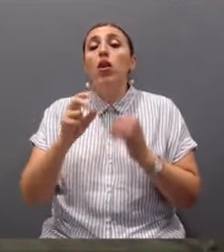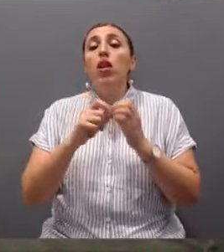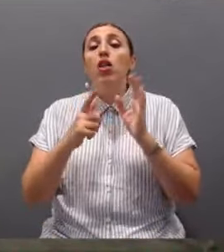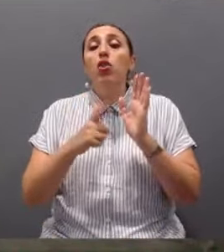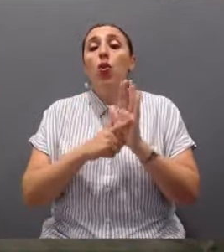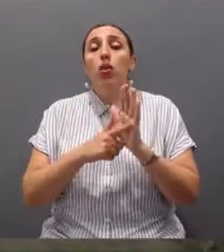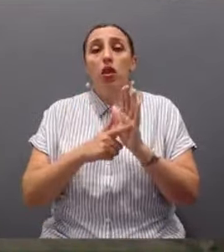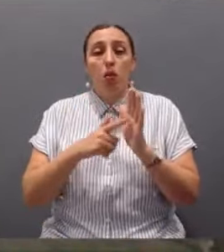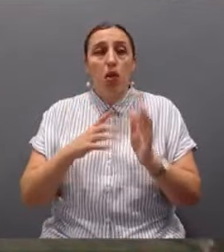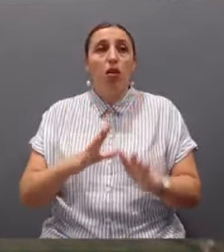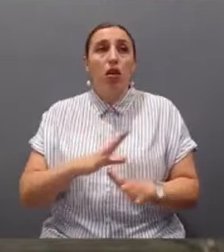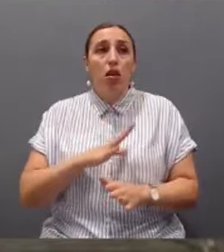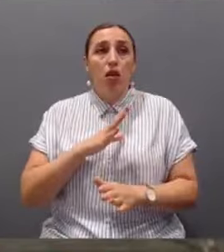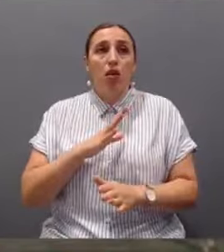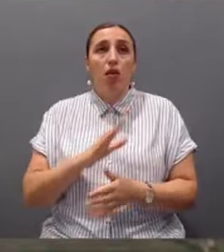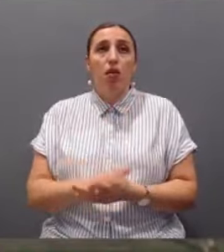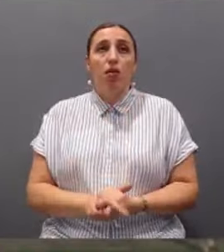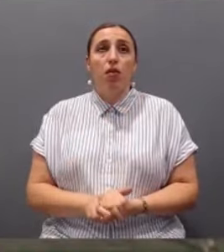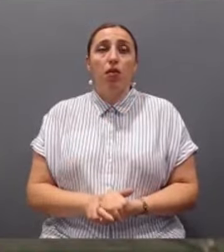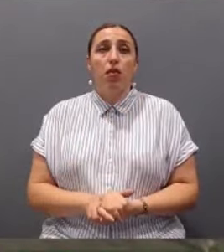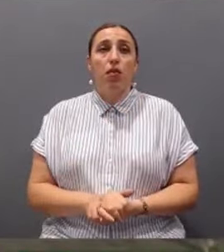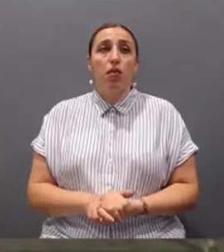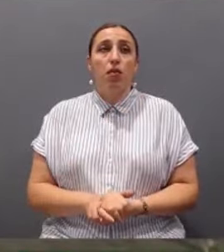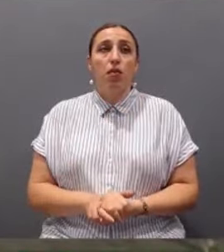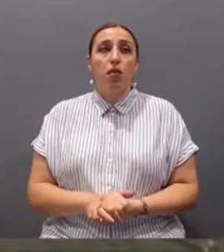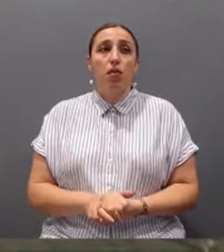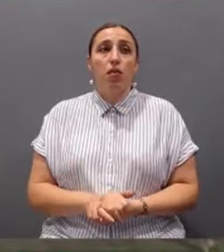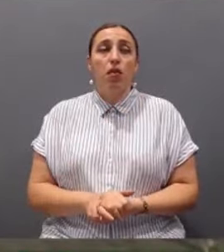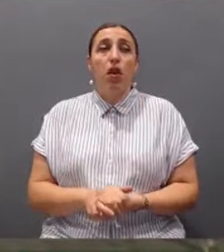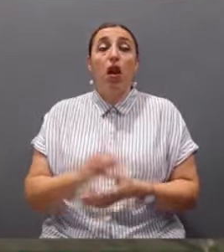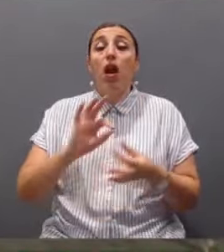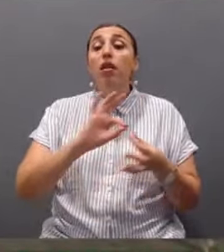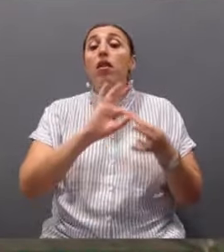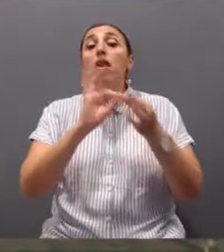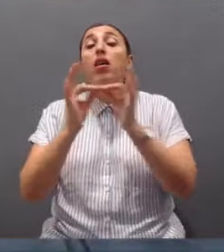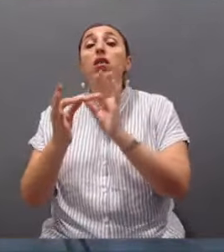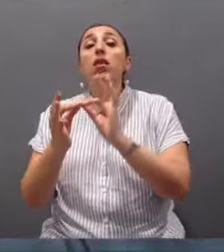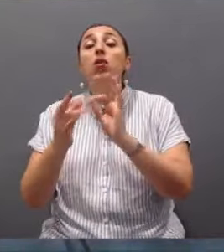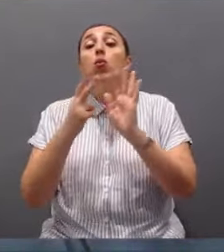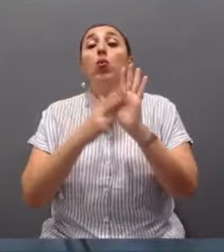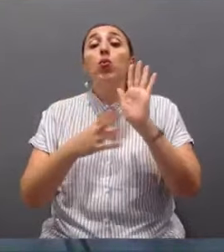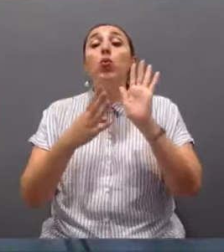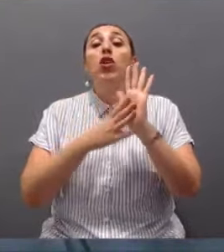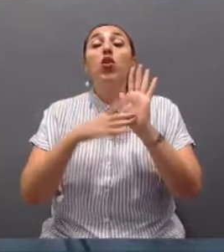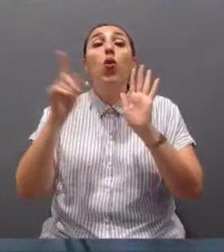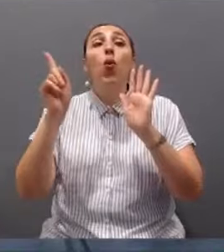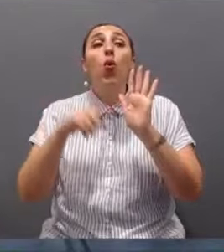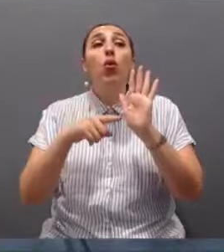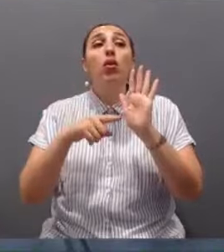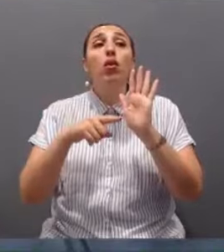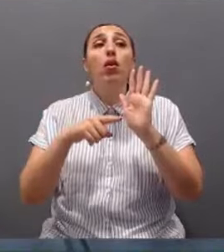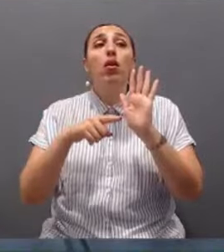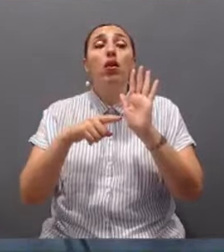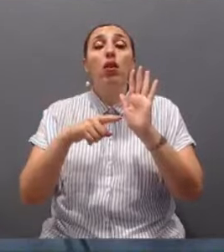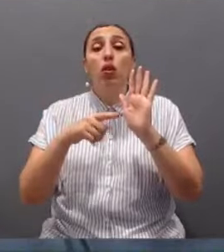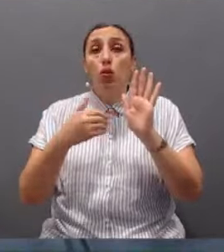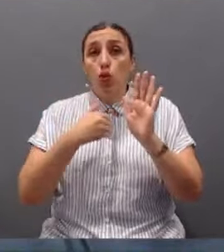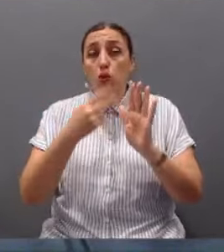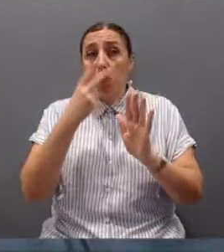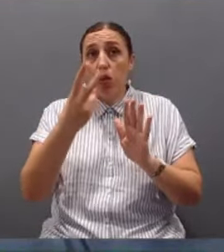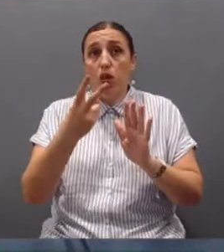առաջարկությունը կներեք, էլի, հազար ներողություն, բարոն Միասյան, բարոն Միասյան, տեքստը 89-րդ հոդվածի տեքստը,